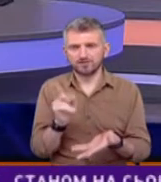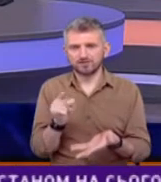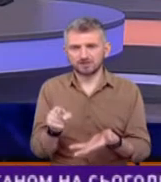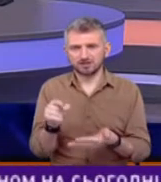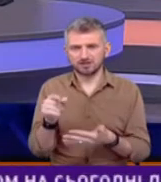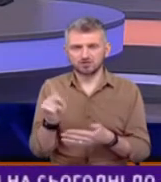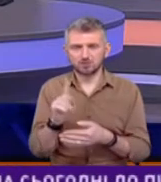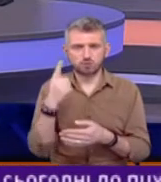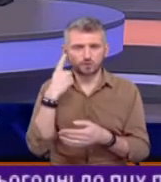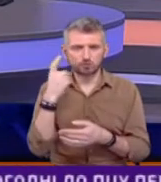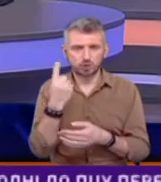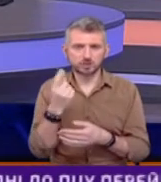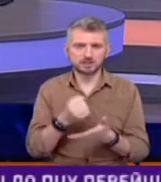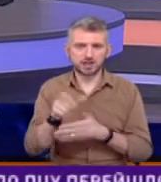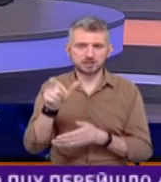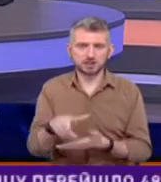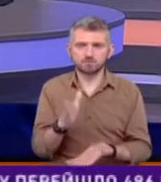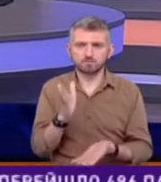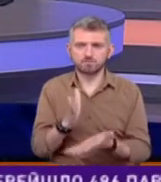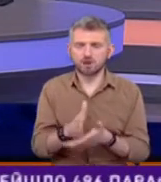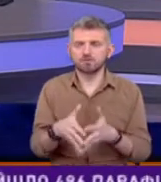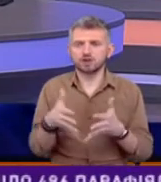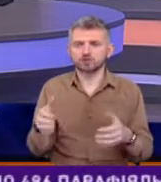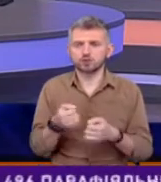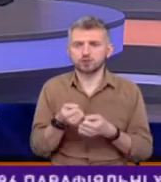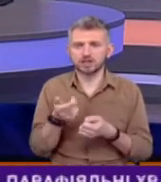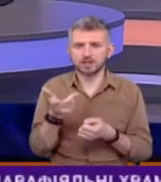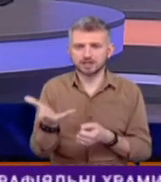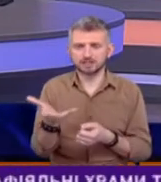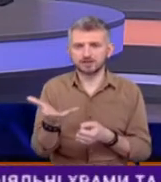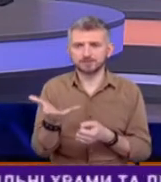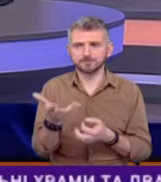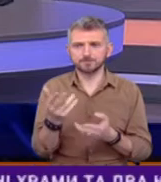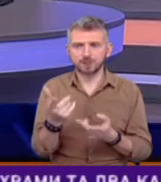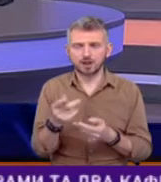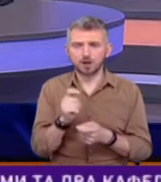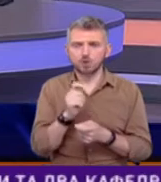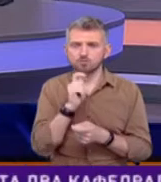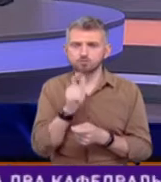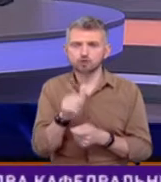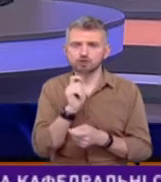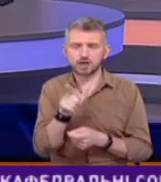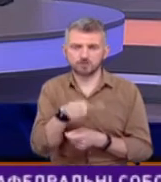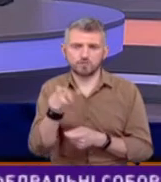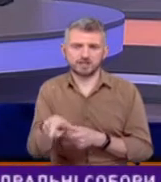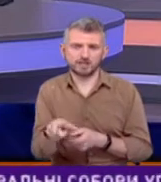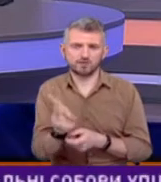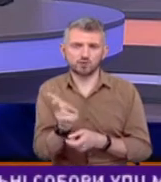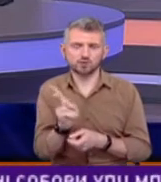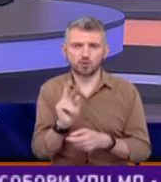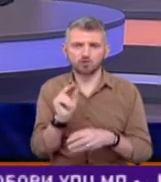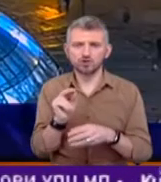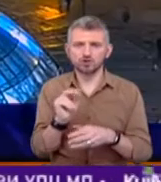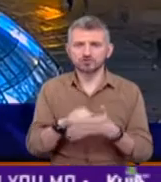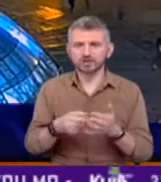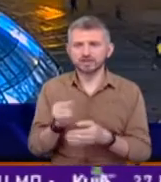рамках, що повідомлялося, що один з кандидатів має величезну кількість, як це назвати, пожертвувальників, які через те,